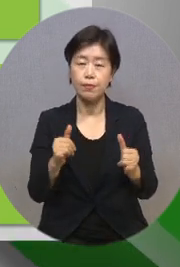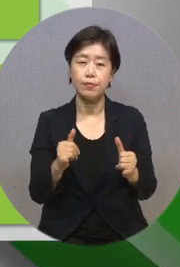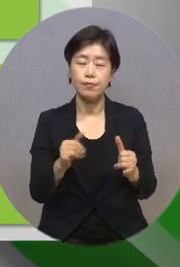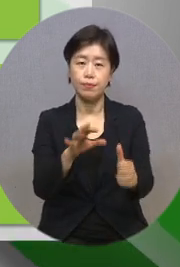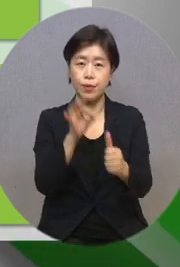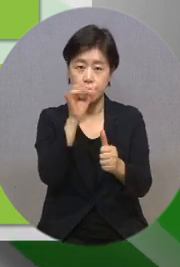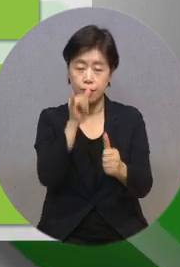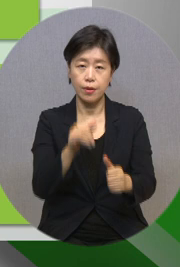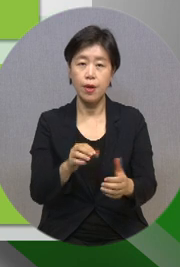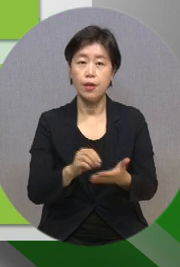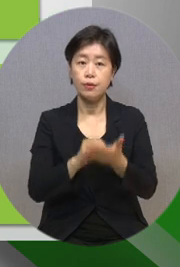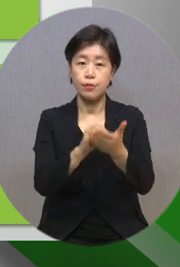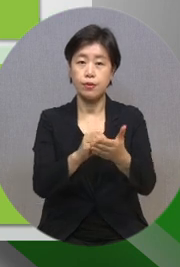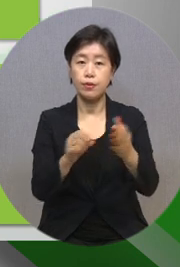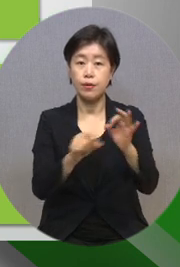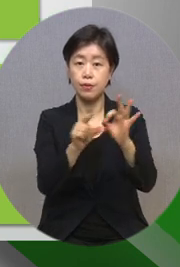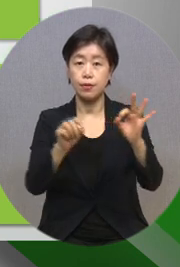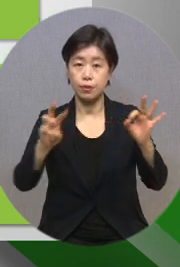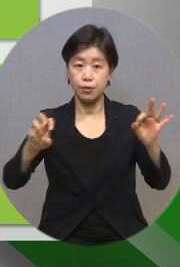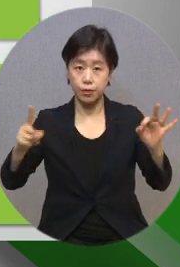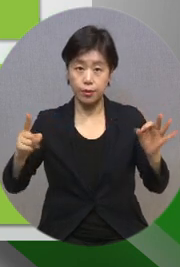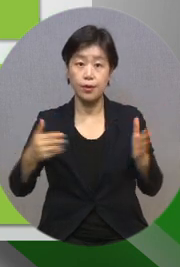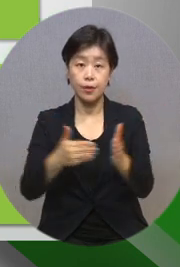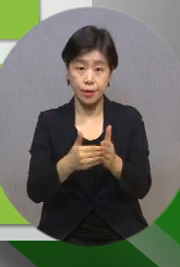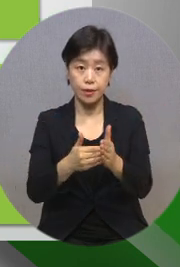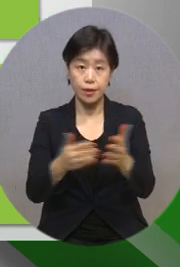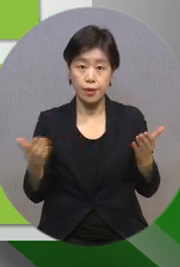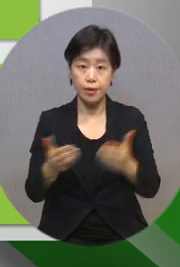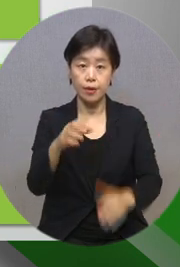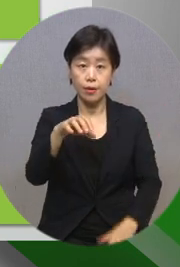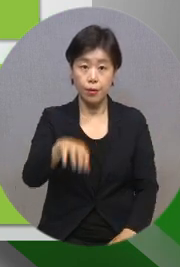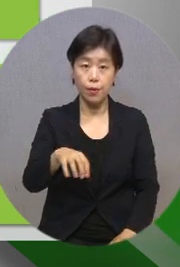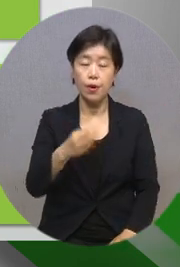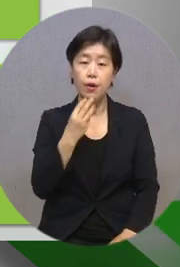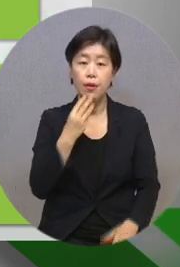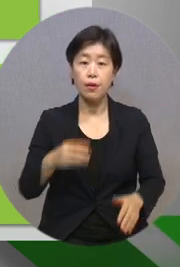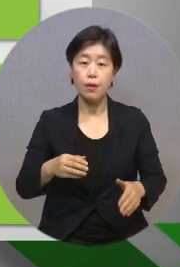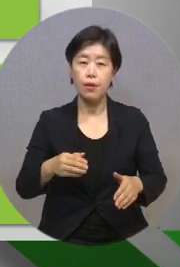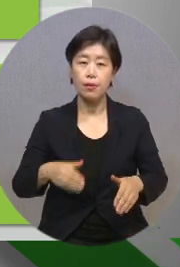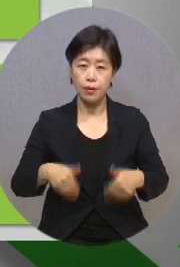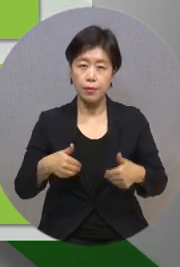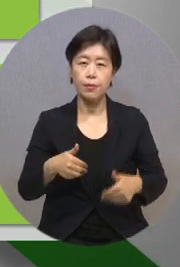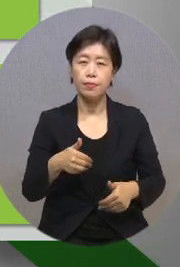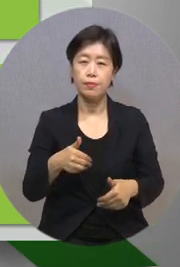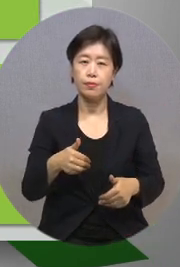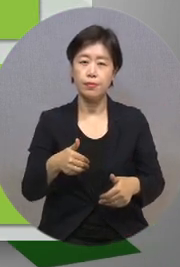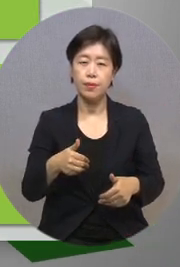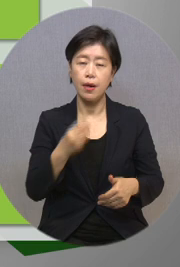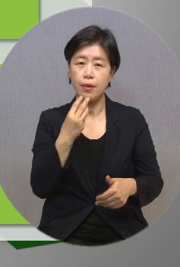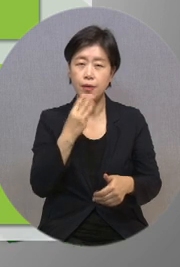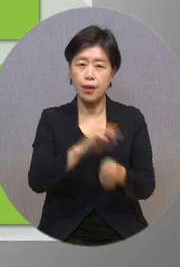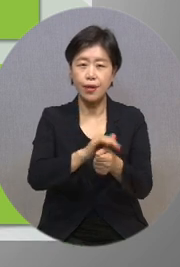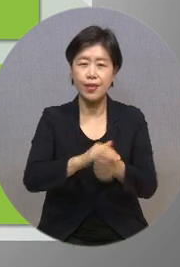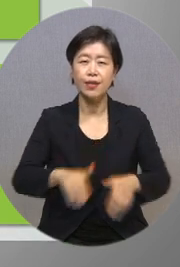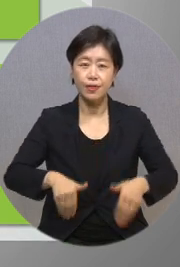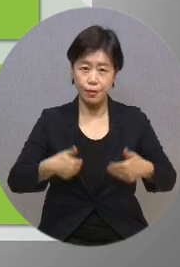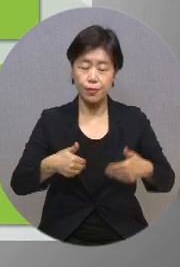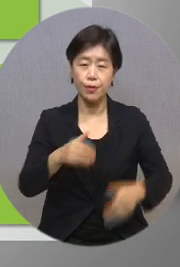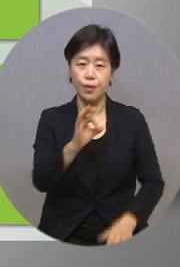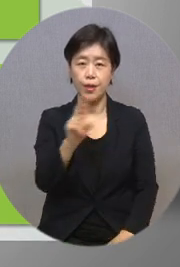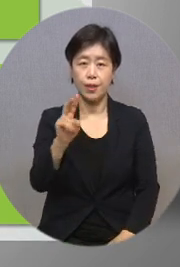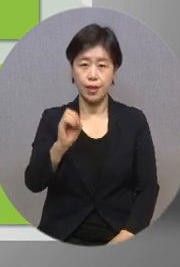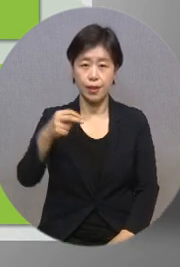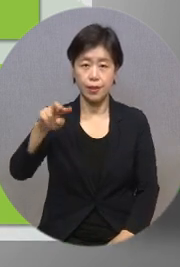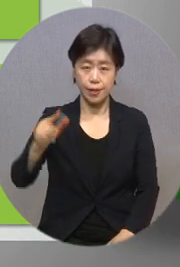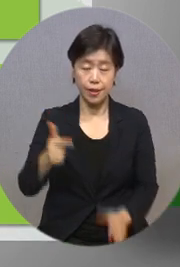10월 31일까지며 근무지는 경남 양산시입니다. 경력과 학력은 무관하며 장애인만 채용합니다.